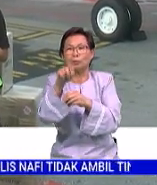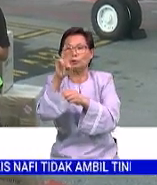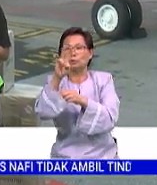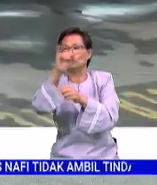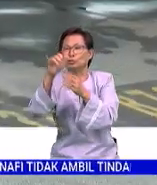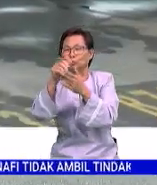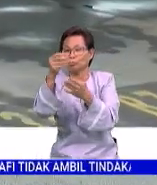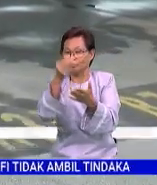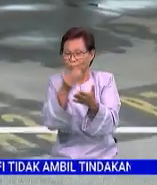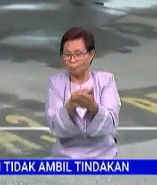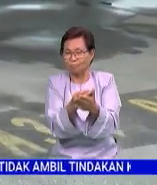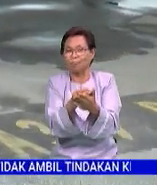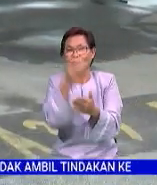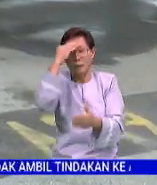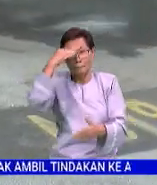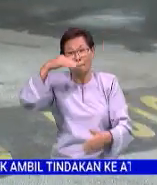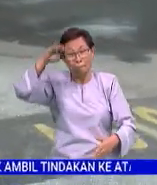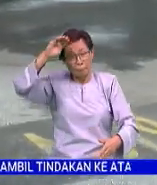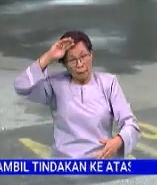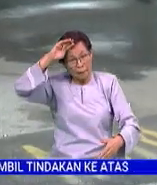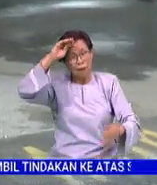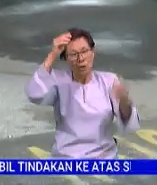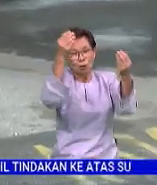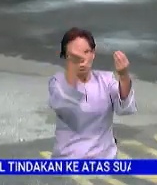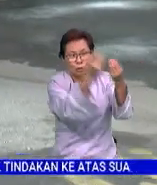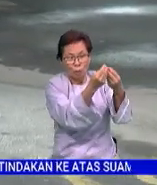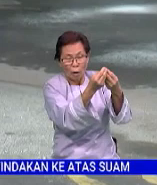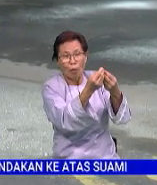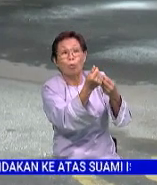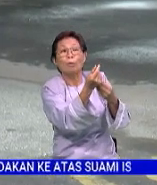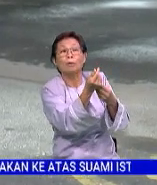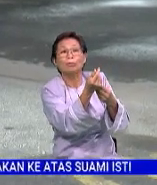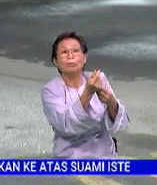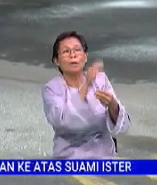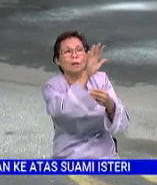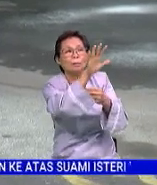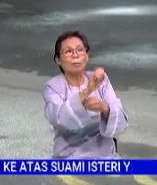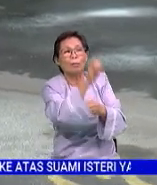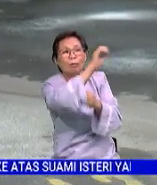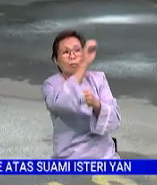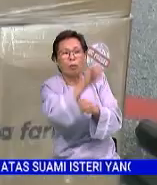juta ringgit di Perlis. Daripada jumlah tersebut, sekitar